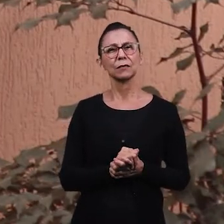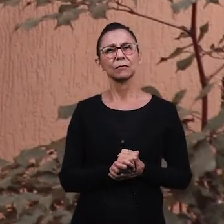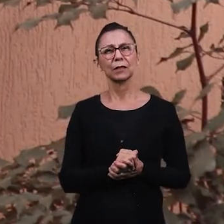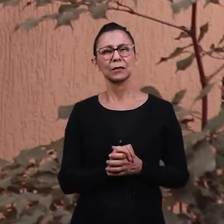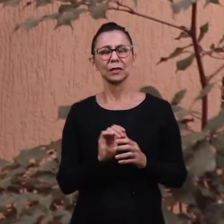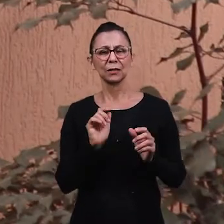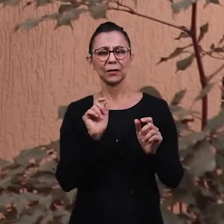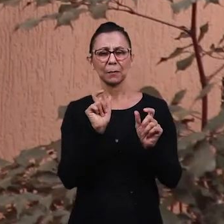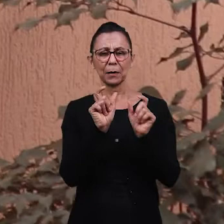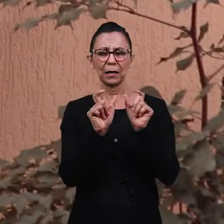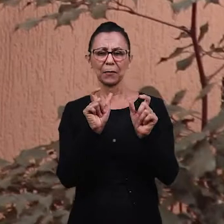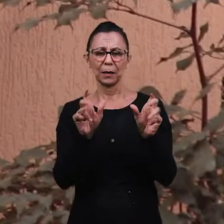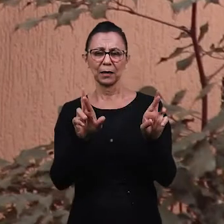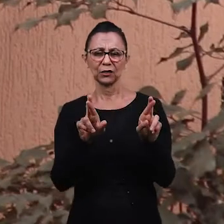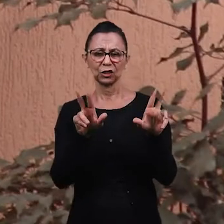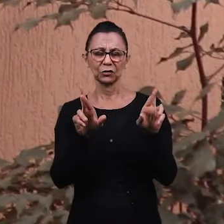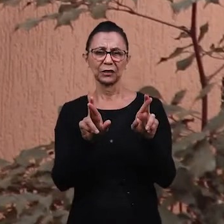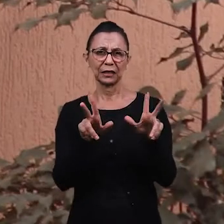donc